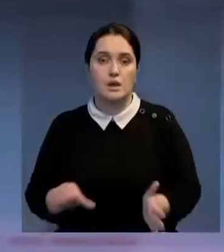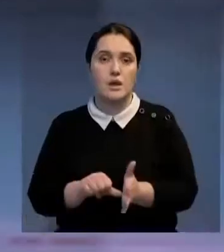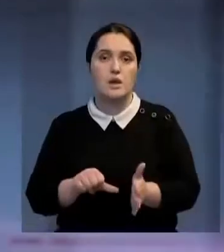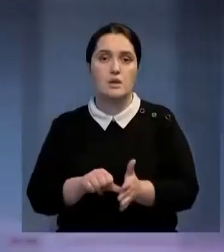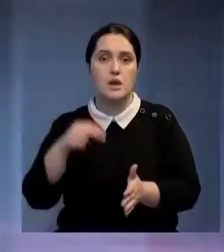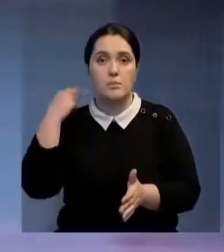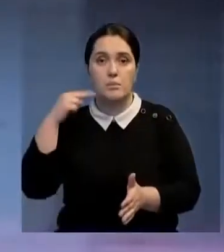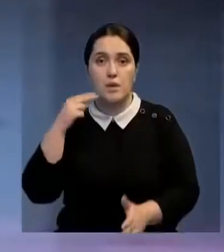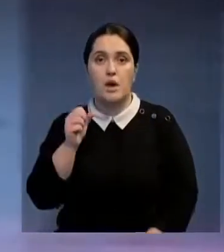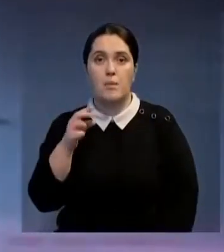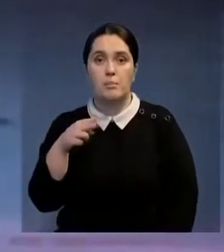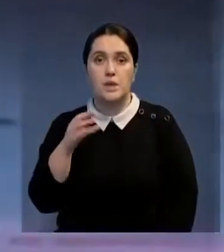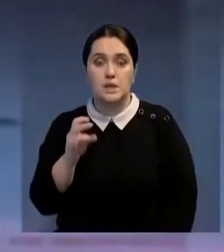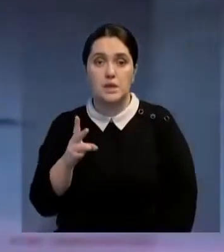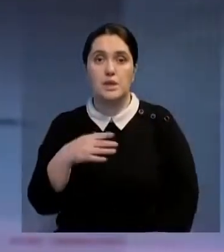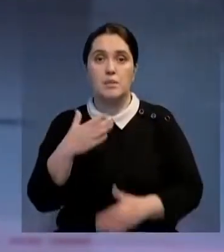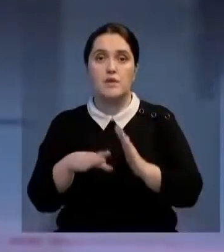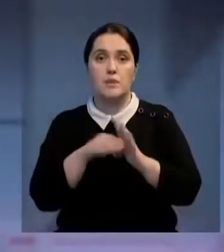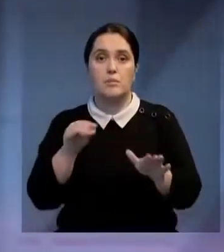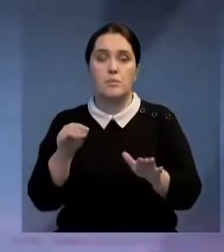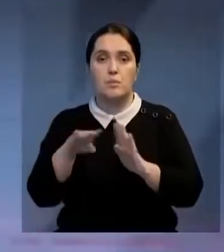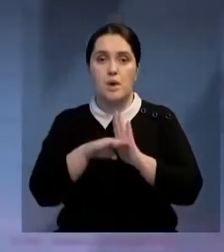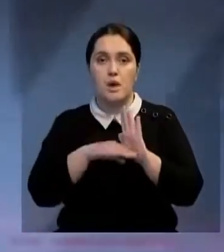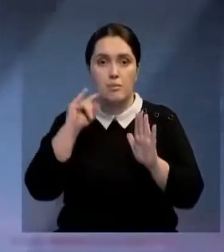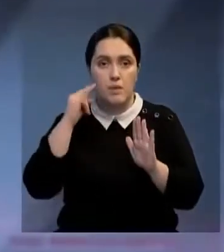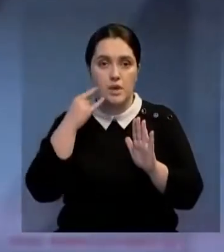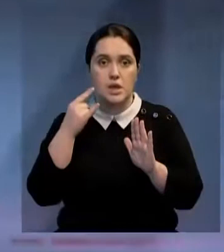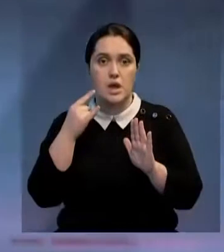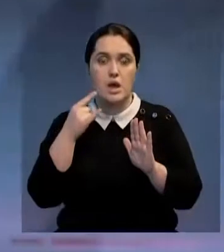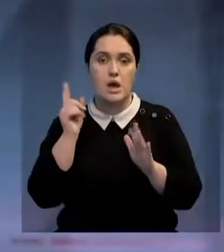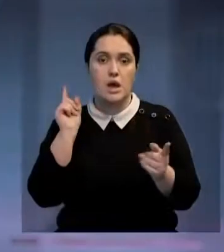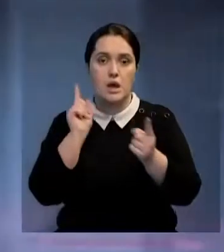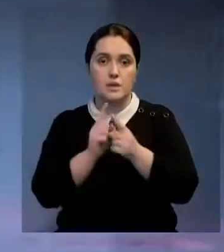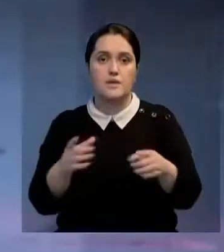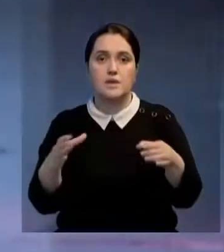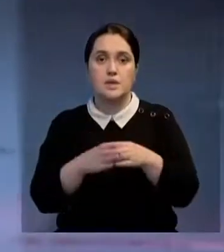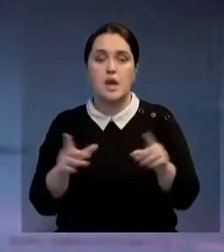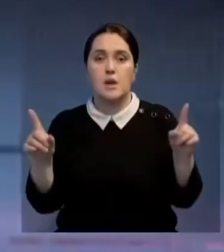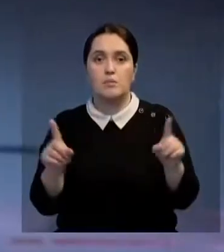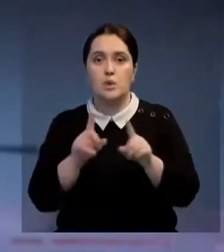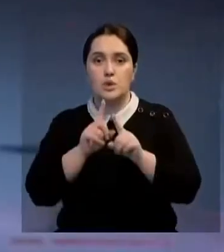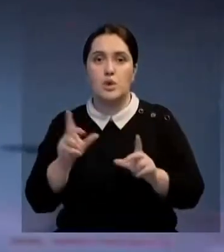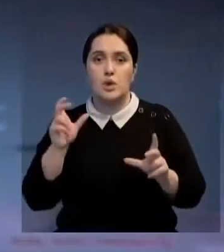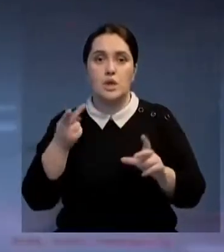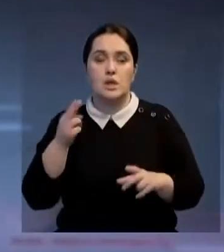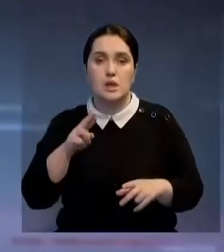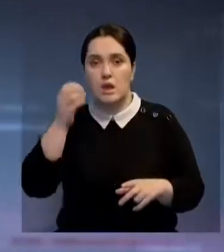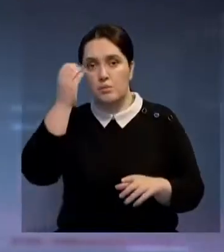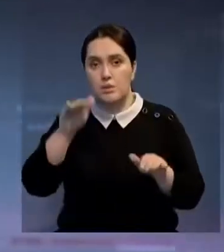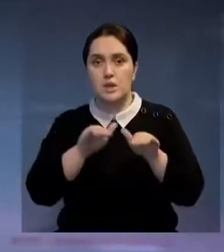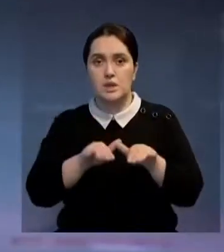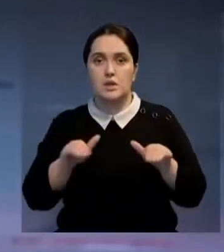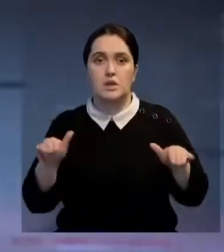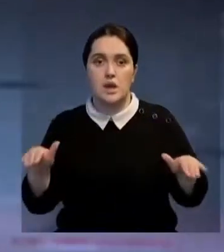Кандидат в президенты Каракат Абдиен представила предвыборную программу павлодарским избирателям. Там она встретилась с коллективом музыкального колледжа